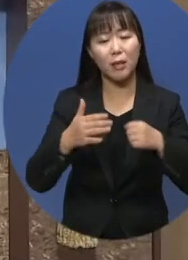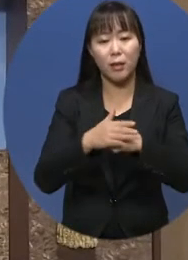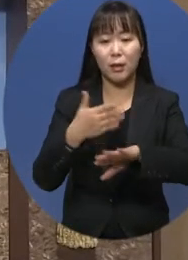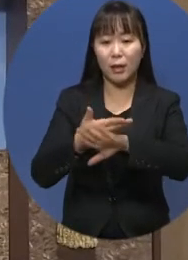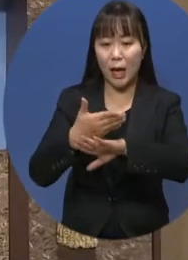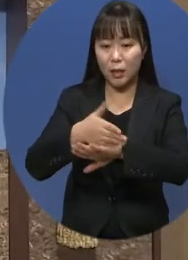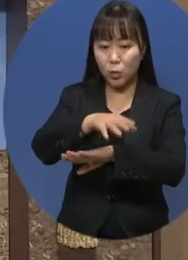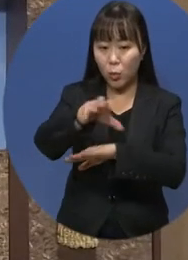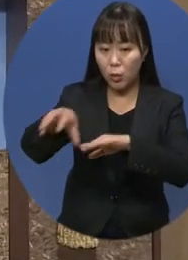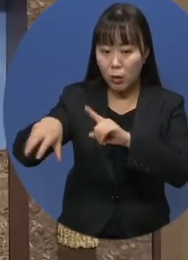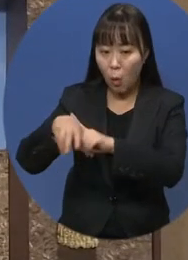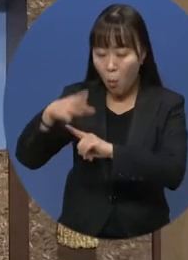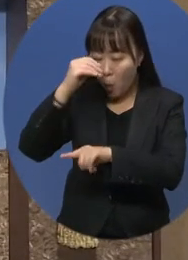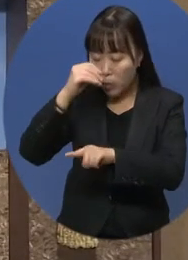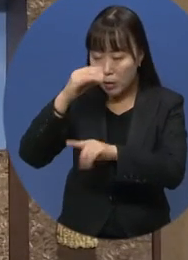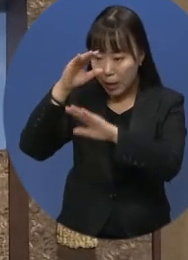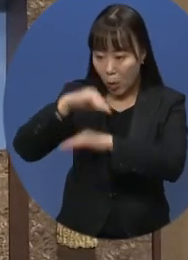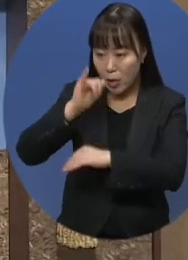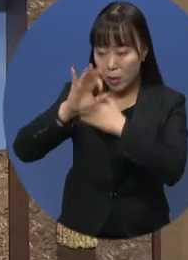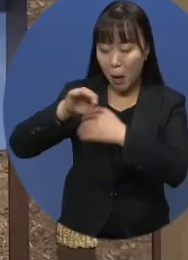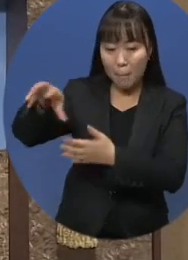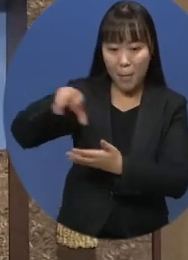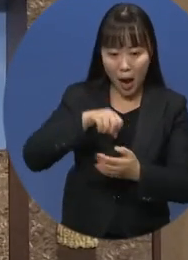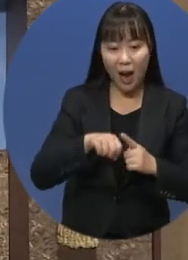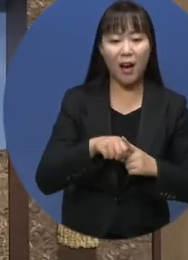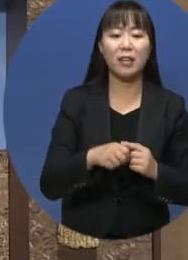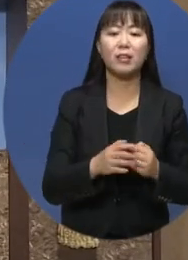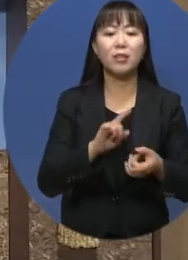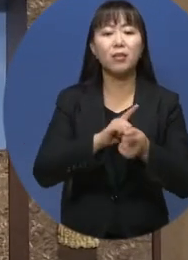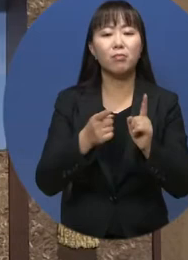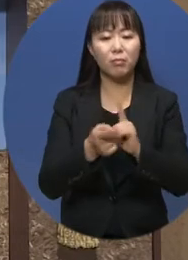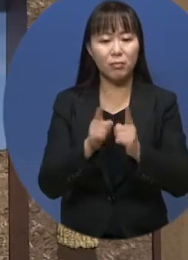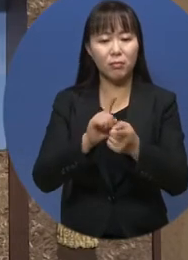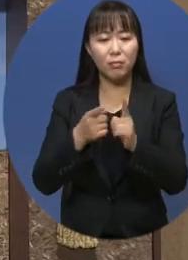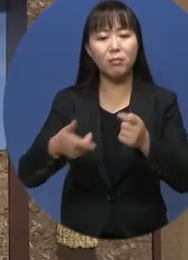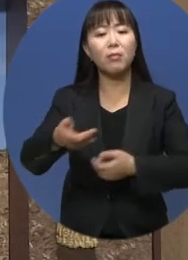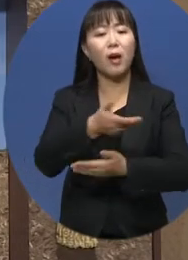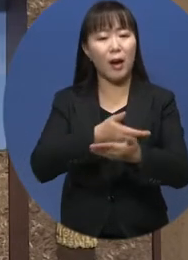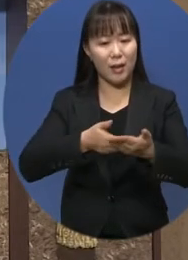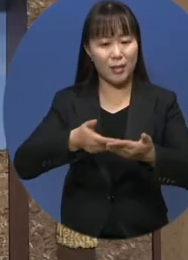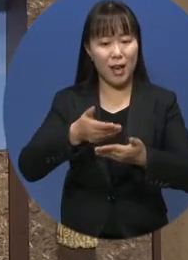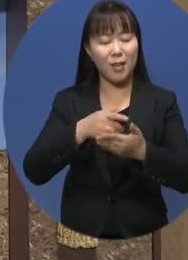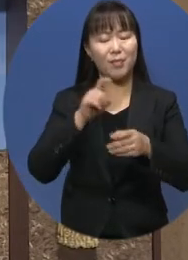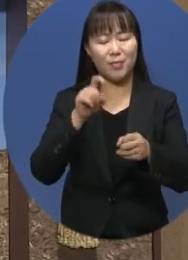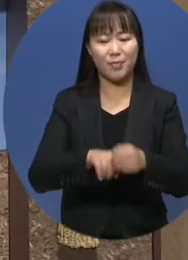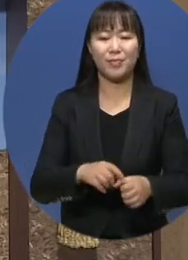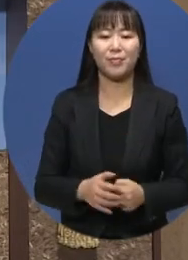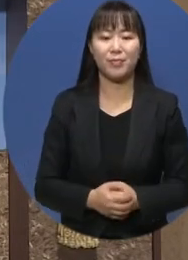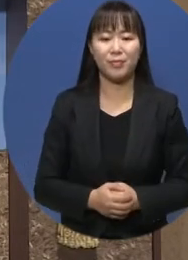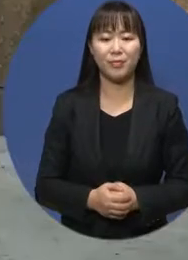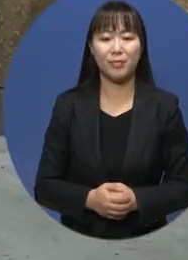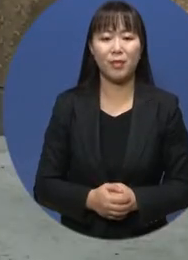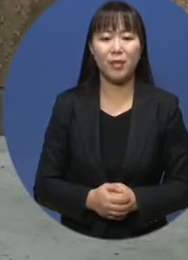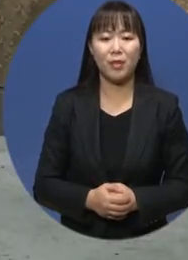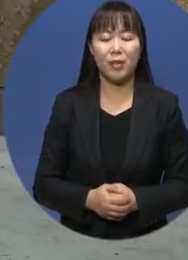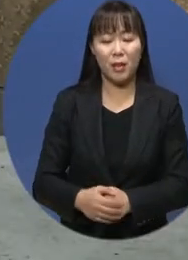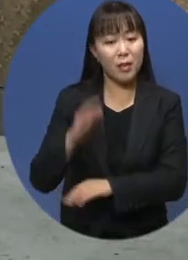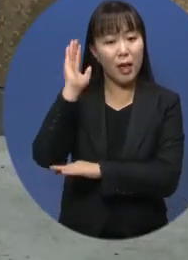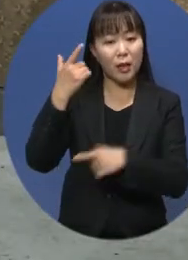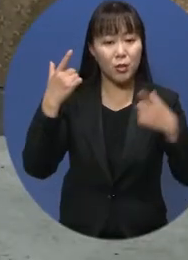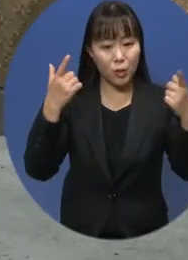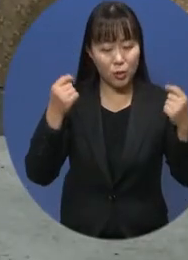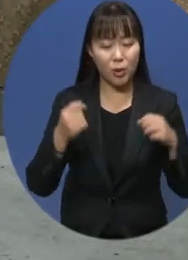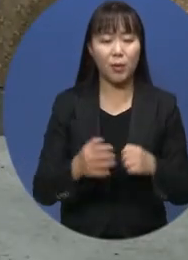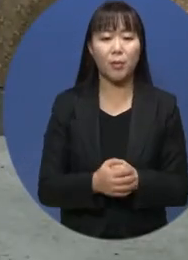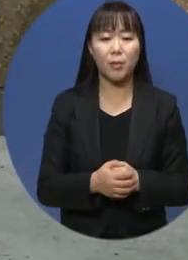모범적인 정책이나 내용이 있으면 가져오고 예 서로 그런것도 공유하자 그 이런 추지 같죠 어 아까 말씀해주신